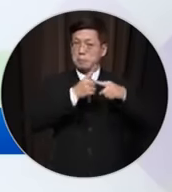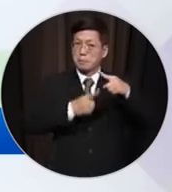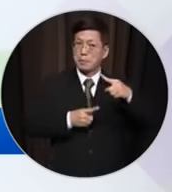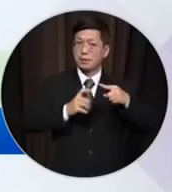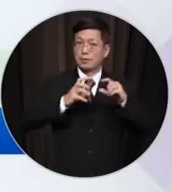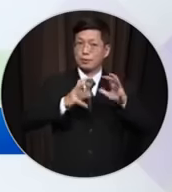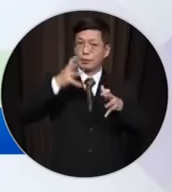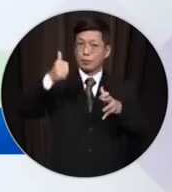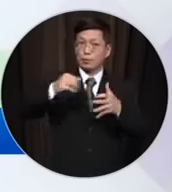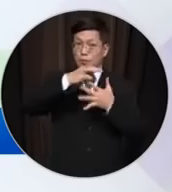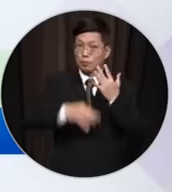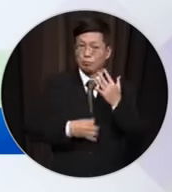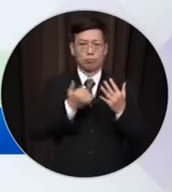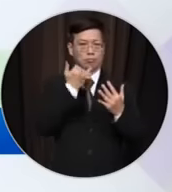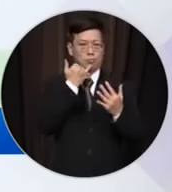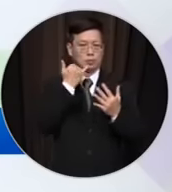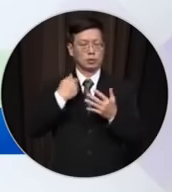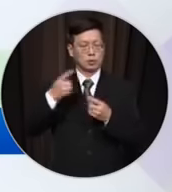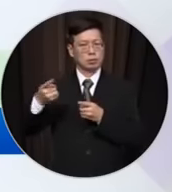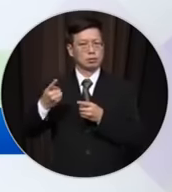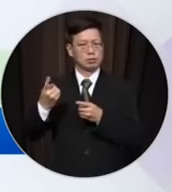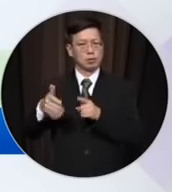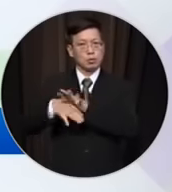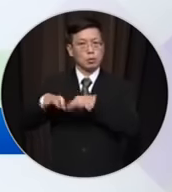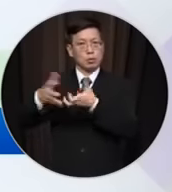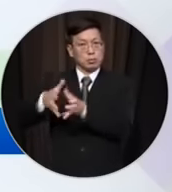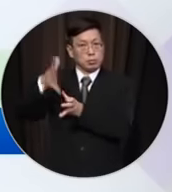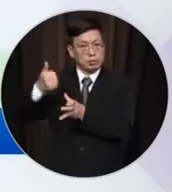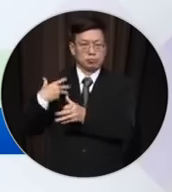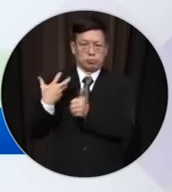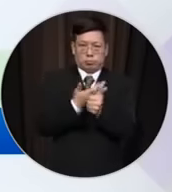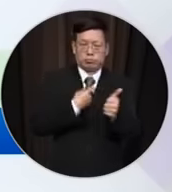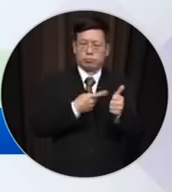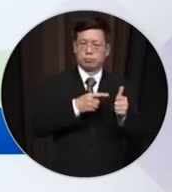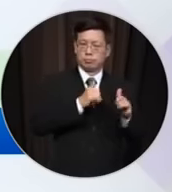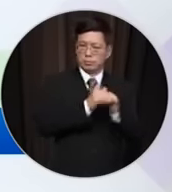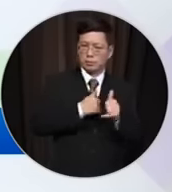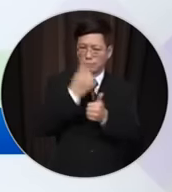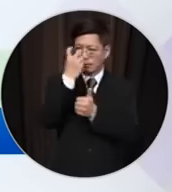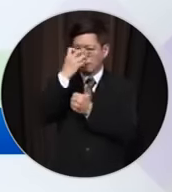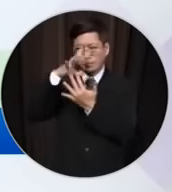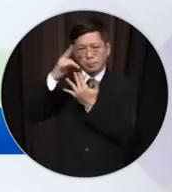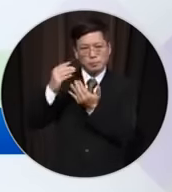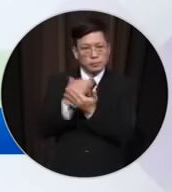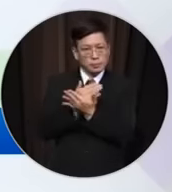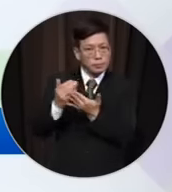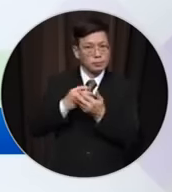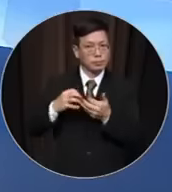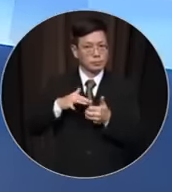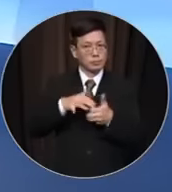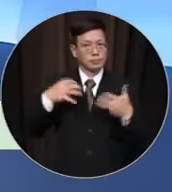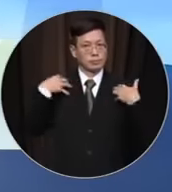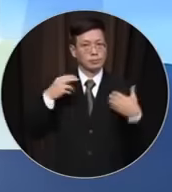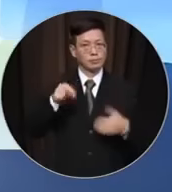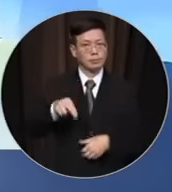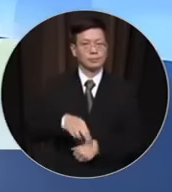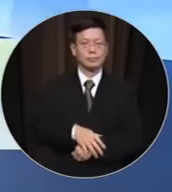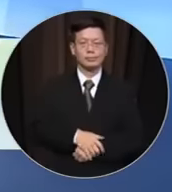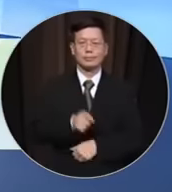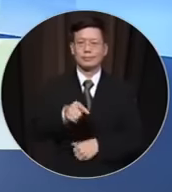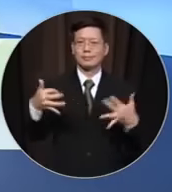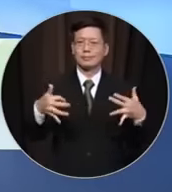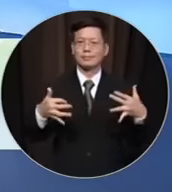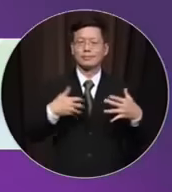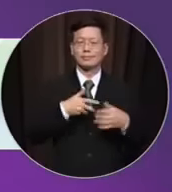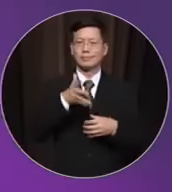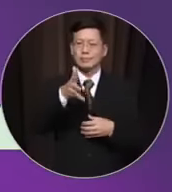统制，让经过高度民意检验下的文化部长来主导国家文化发展？ 这个问题